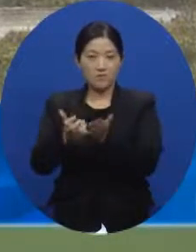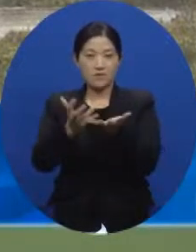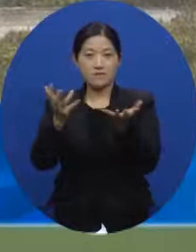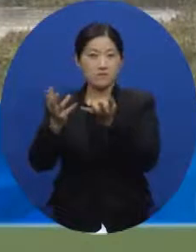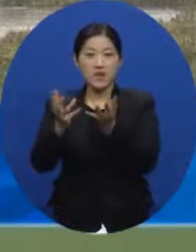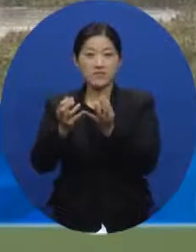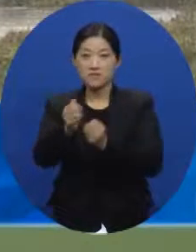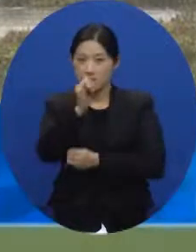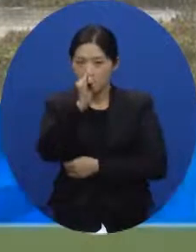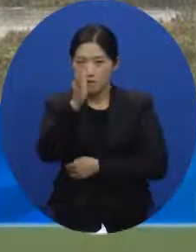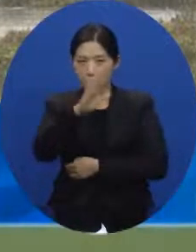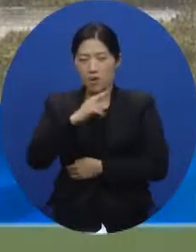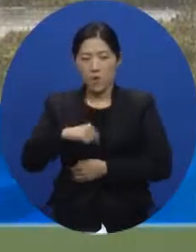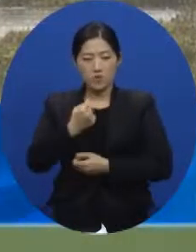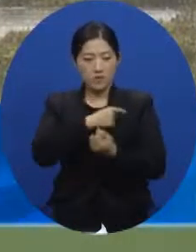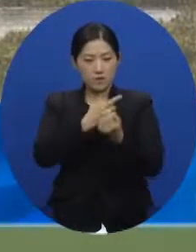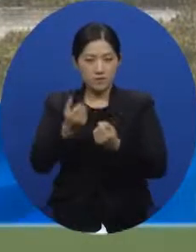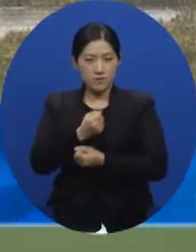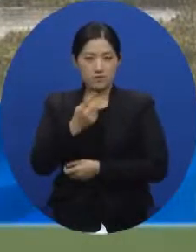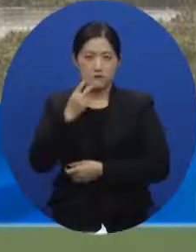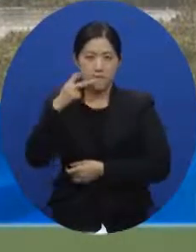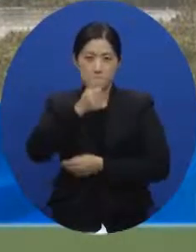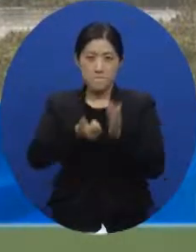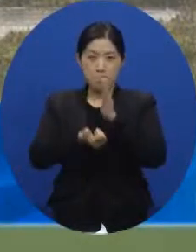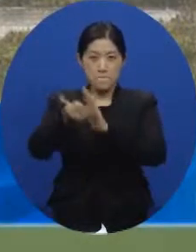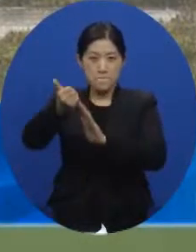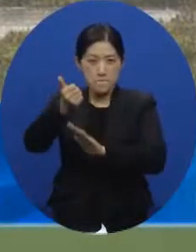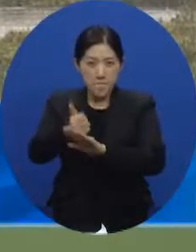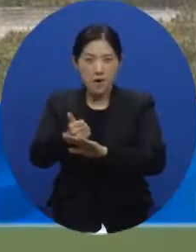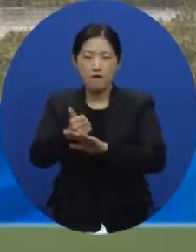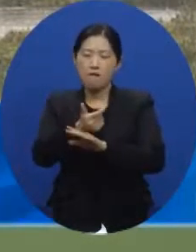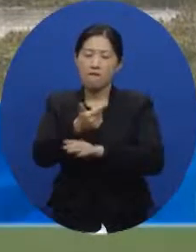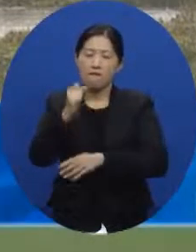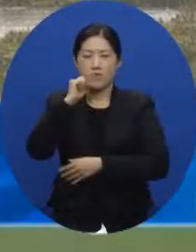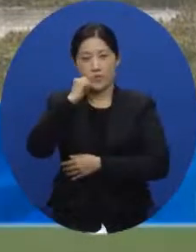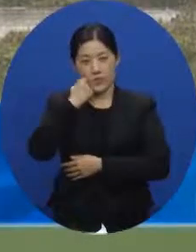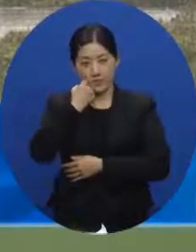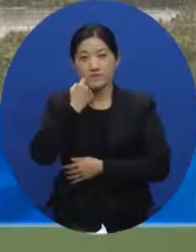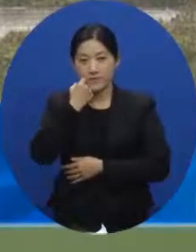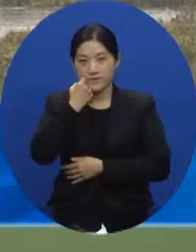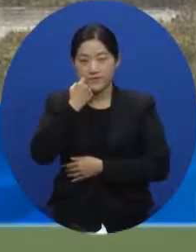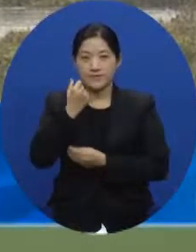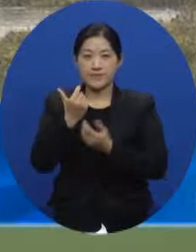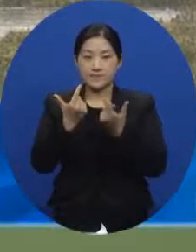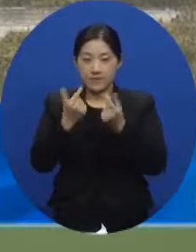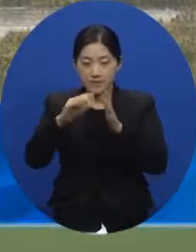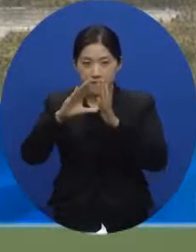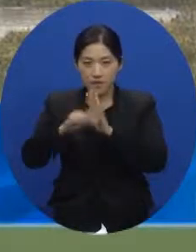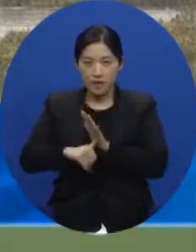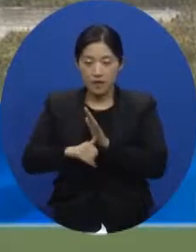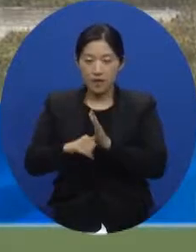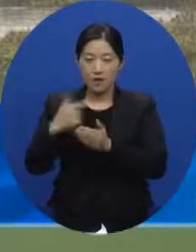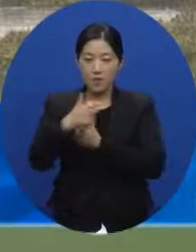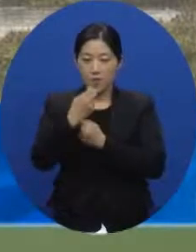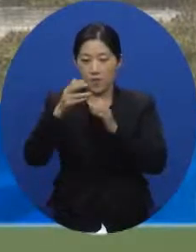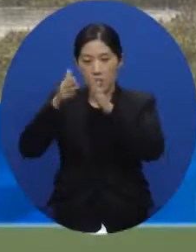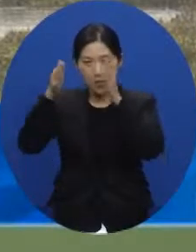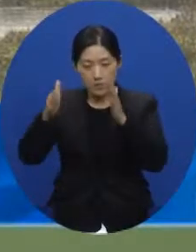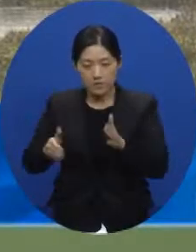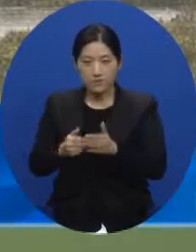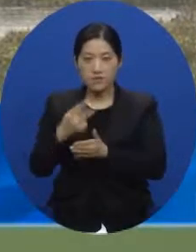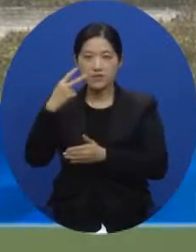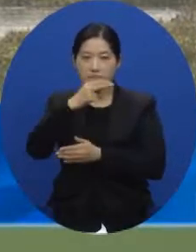많으신데요. 그런데 혼자 힘으로 금연에 성공하기 무척 어렵다고 하죠. 이럴 때 보건소 금연